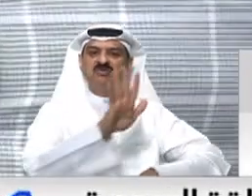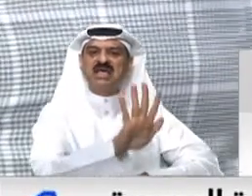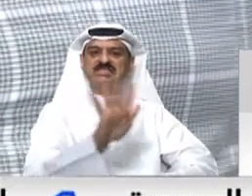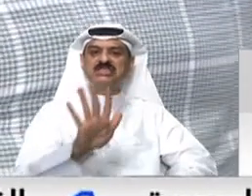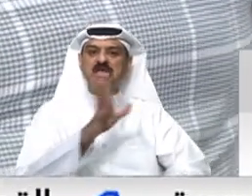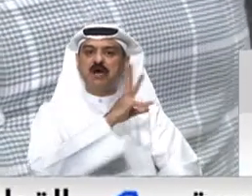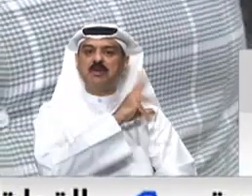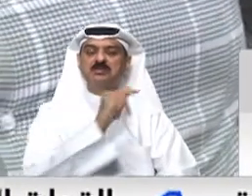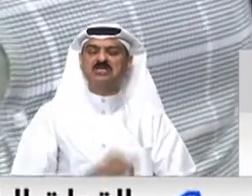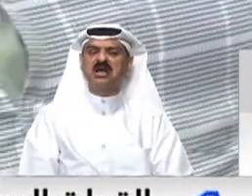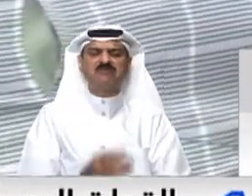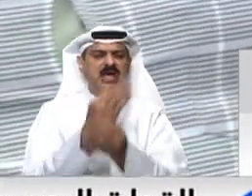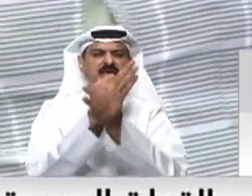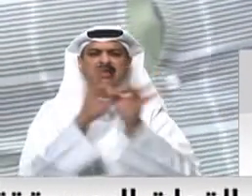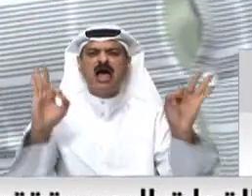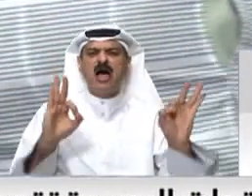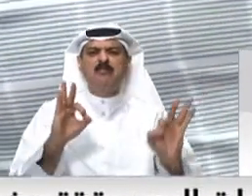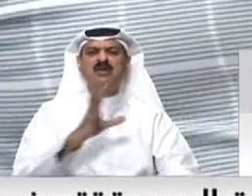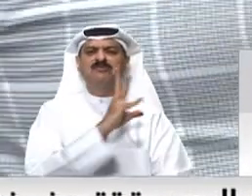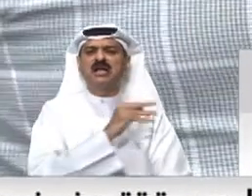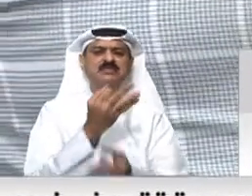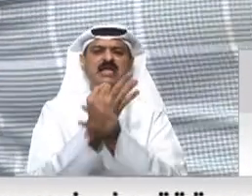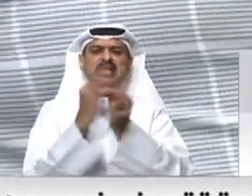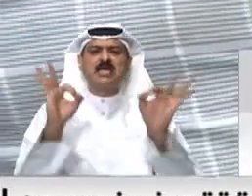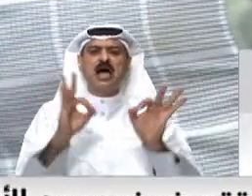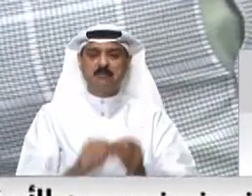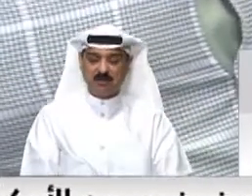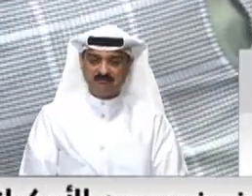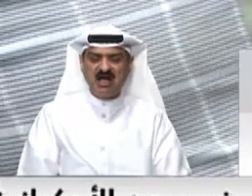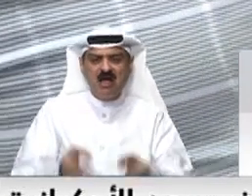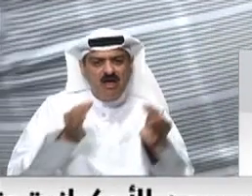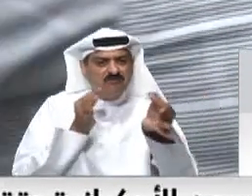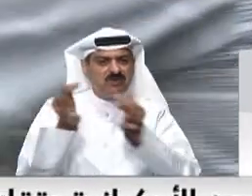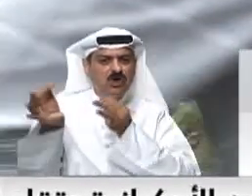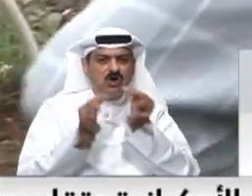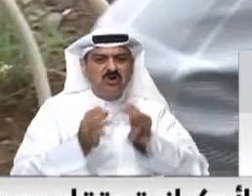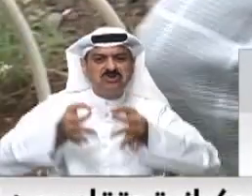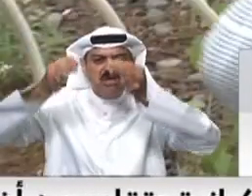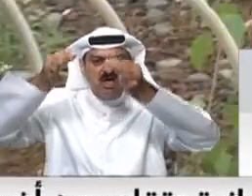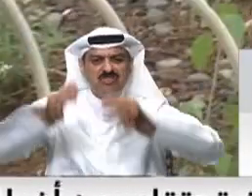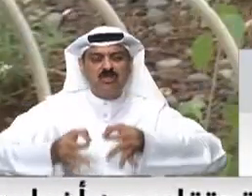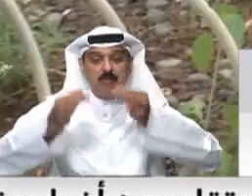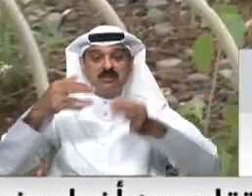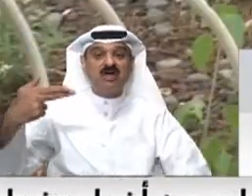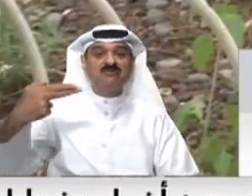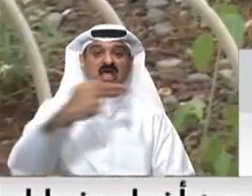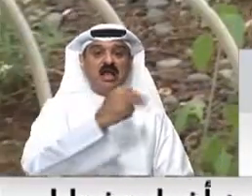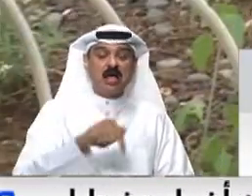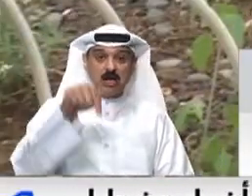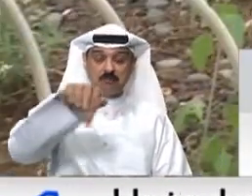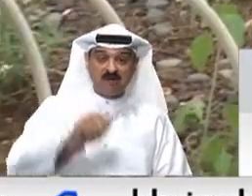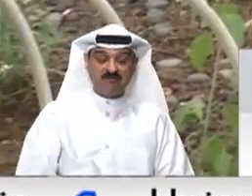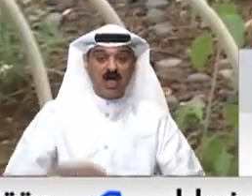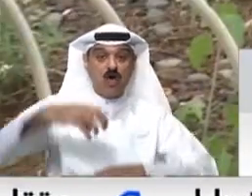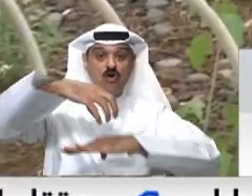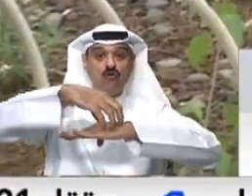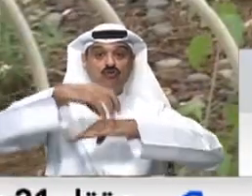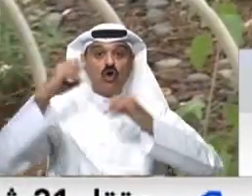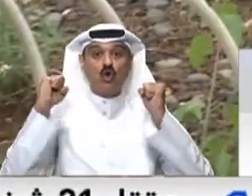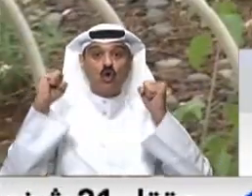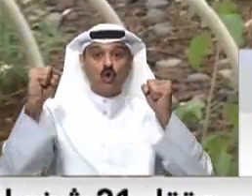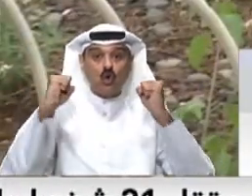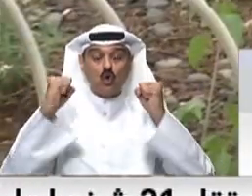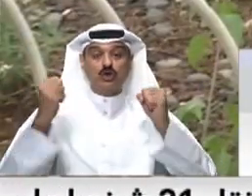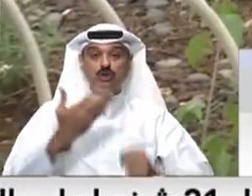أماكن تواجده، ويستهدف بشكل ممنهج الضفة الغربية بالقلب منها القدس وقطاع